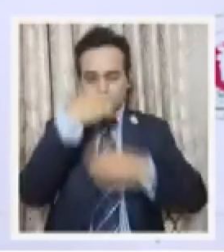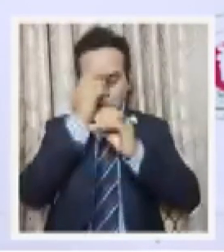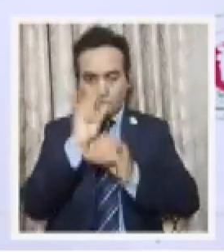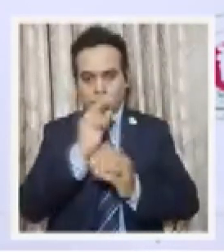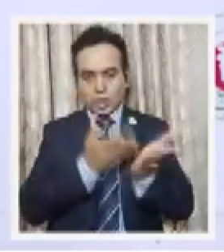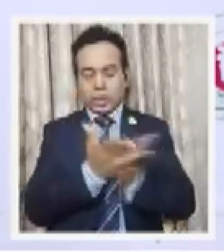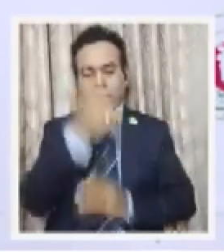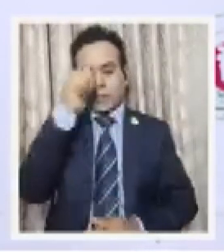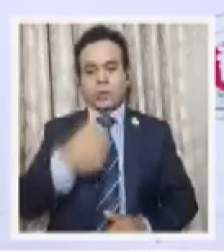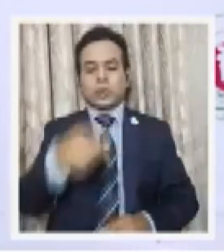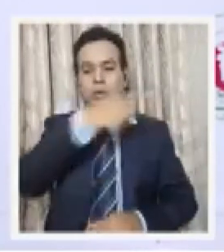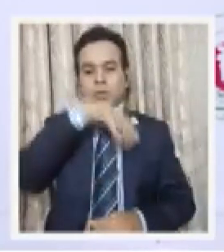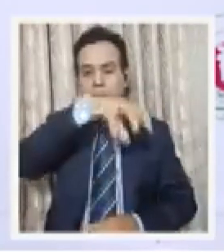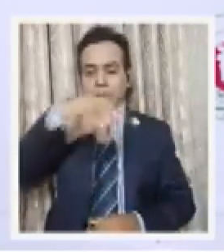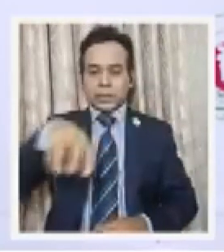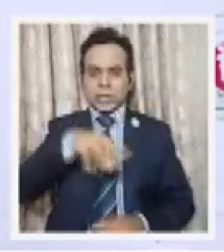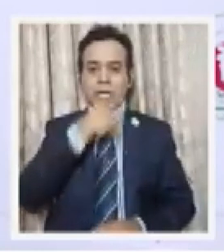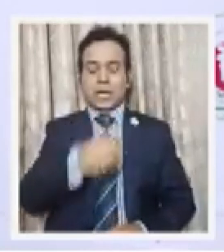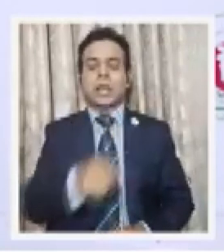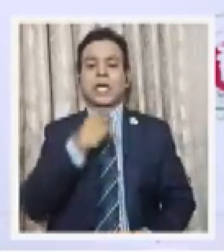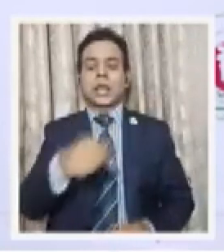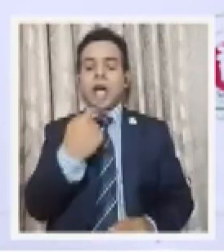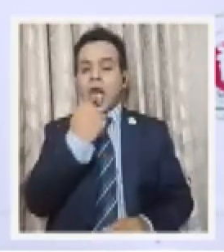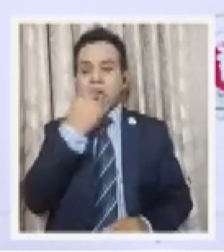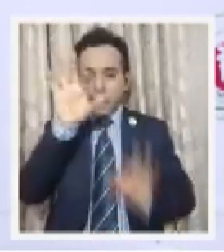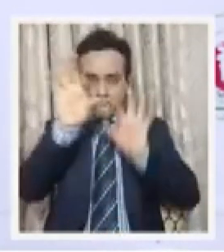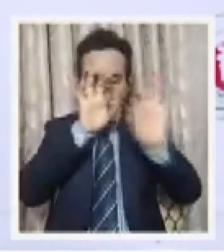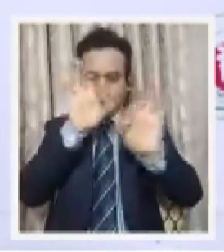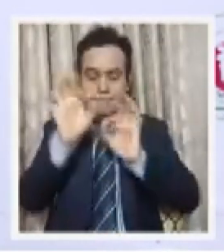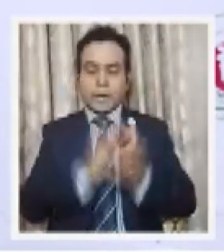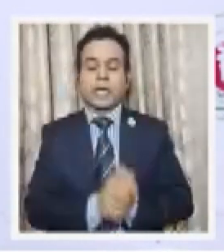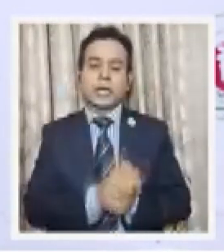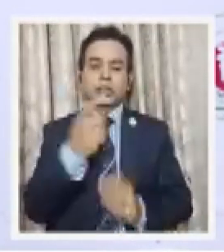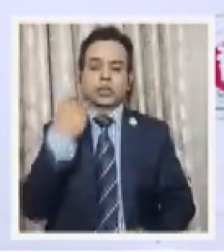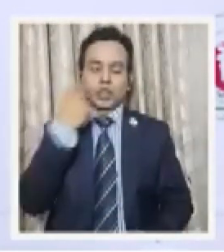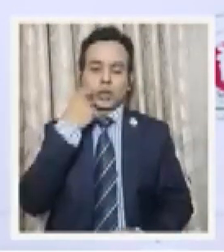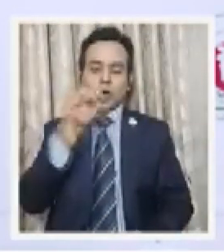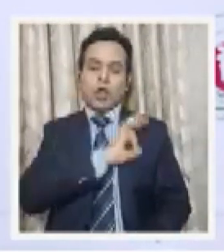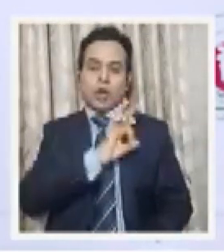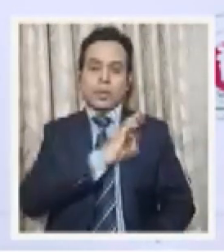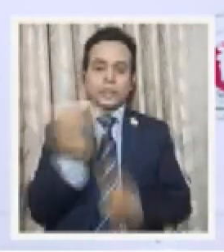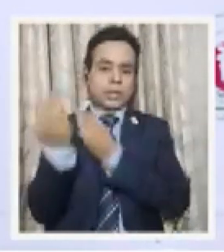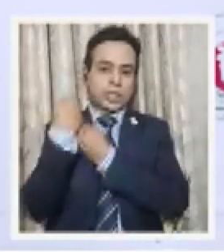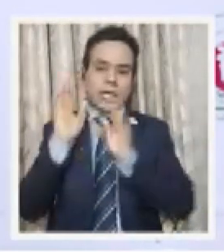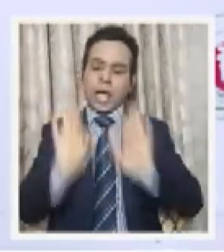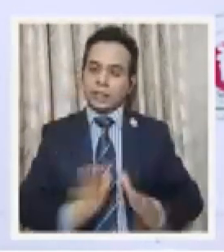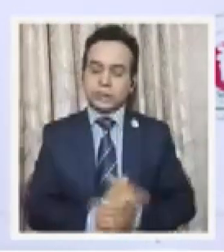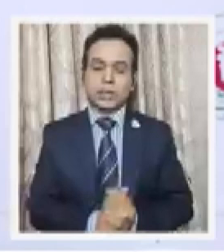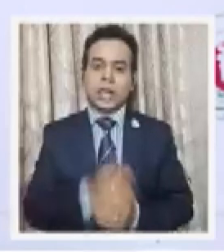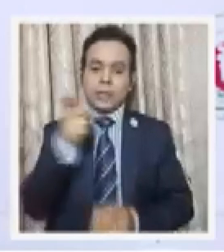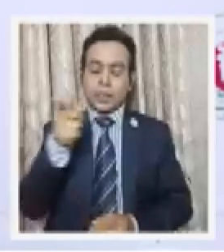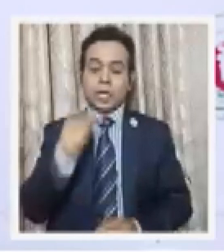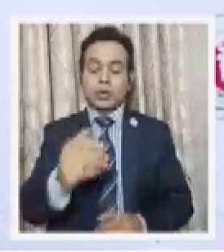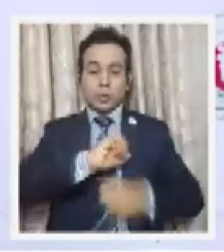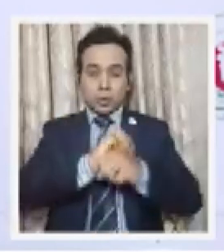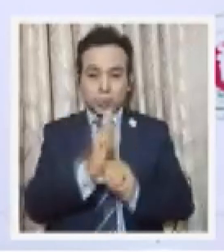নির্ধারিত 200 টাকা ফি নির্ধারণ করা হয়েছে, 200 টাকা দিয়েই নমুনা দিতে হবে এবং কারো বাসা থেকে নমুনা সংগ্রহ করলে সেই